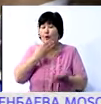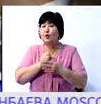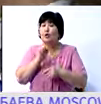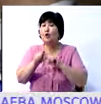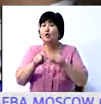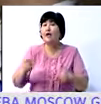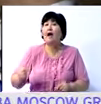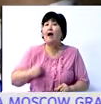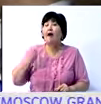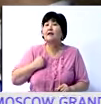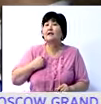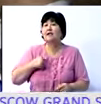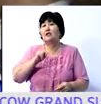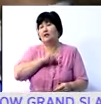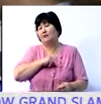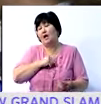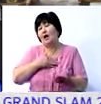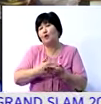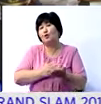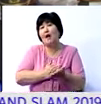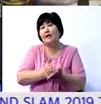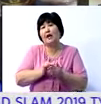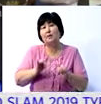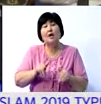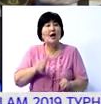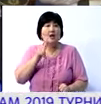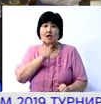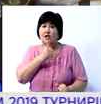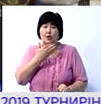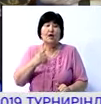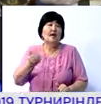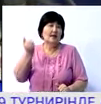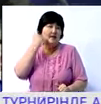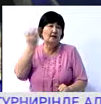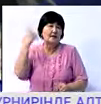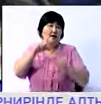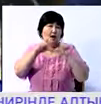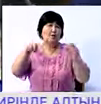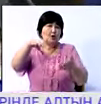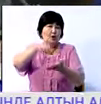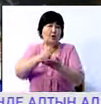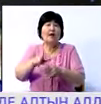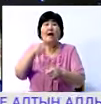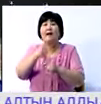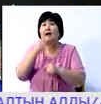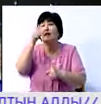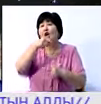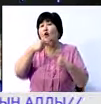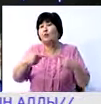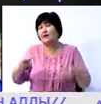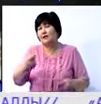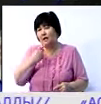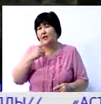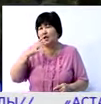жүктелген әскери жауынгерлік қызметті абыроймен атқарып келеді. Жасыратыны жоқ, ескі ғимаратқа орналасқандықтан алғашқы жылдары бірқатар